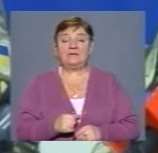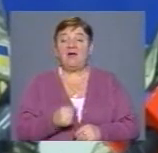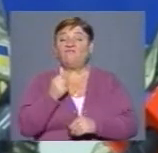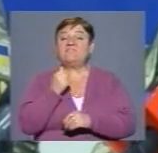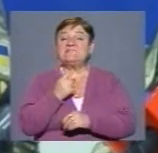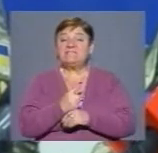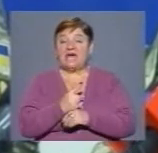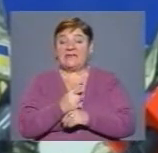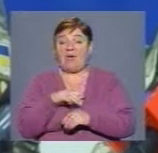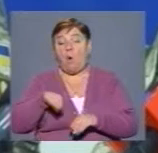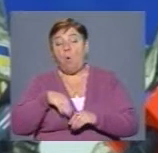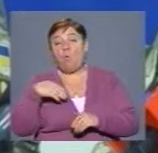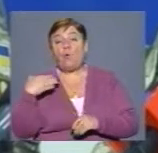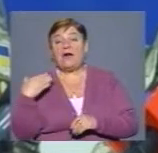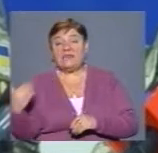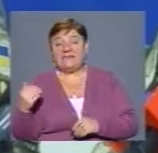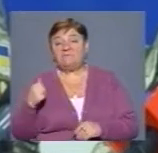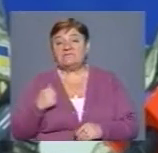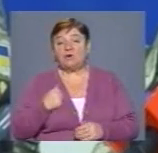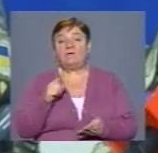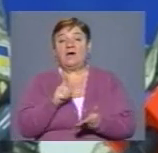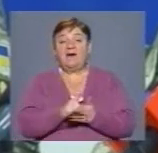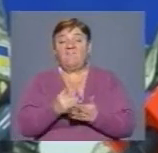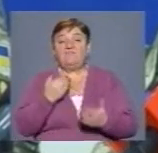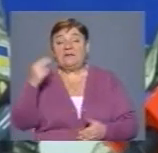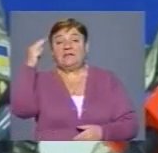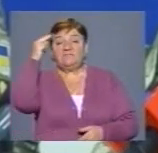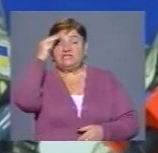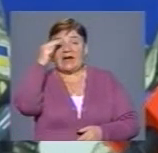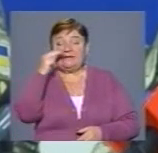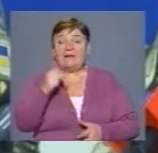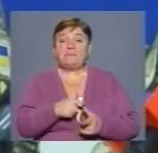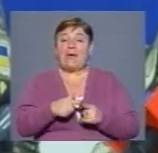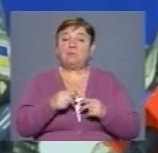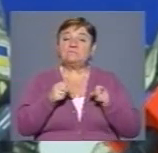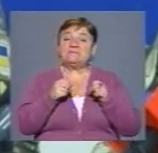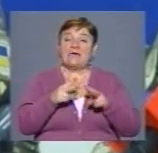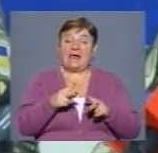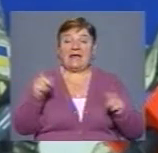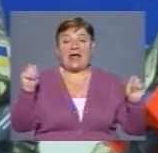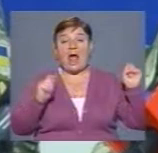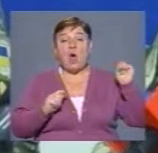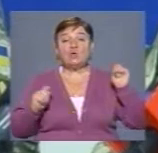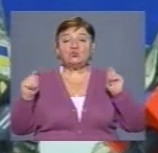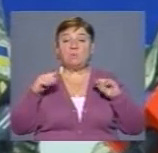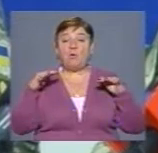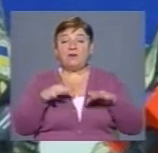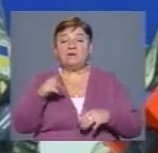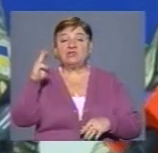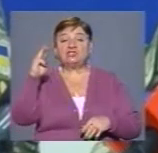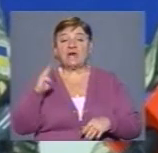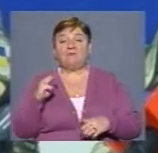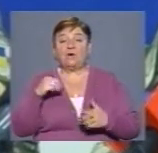визначає ухилення військовозобов'язаного від навчальних чи перевірочних або спеціальних зборів карається штрафом